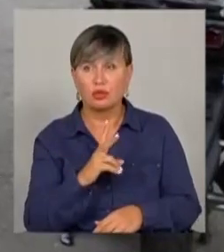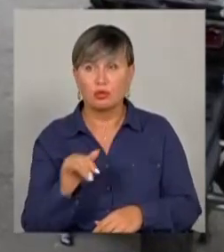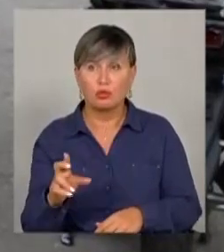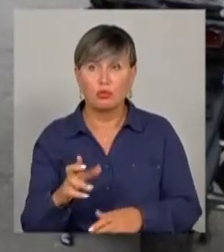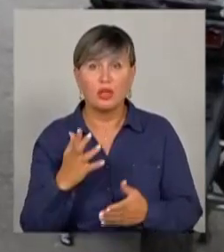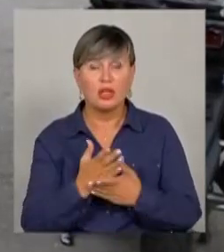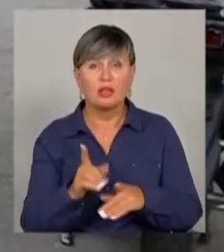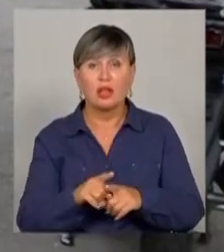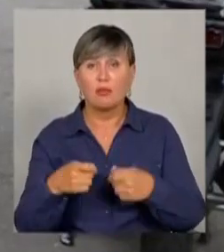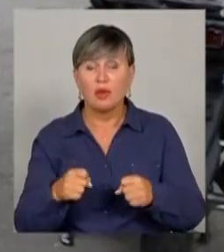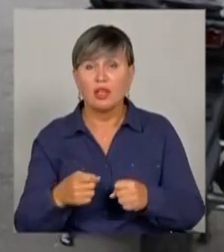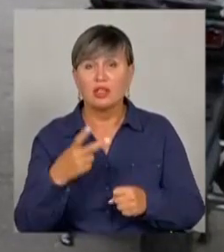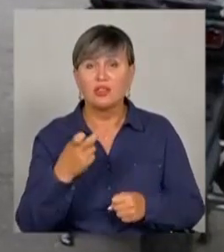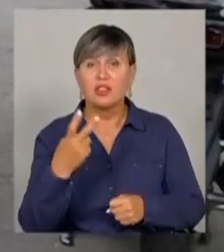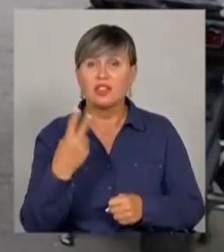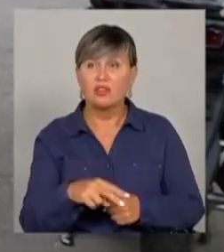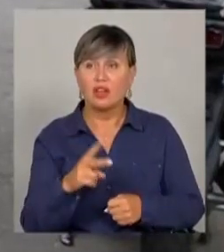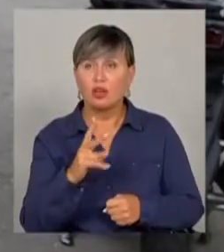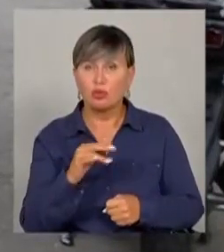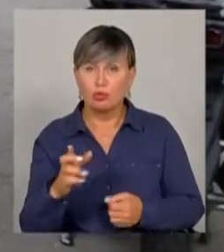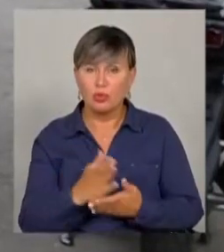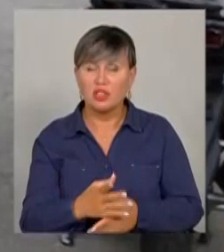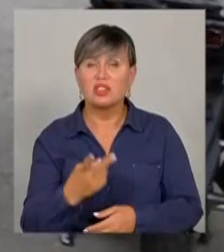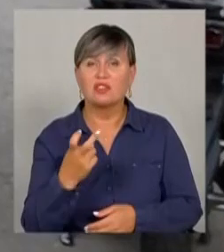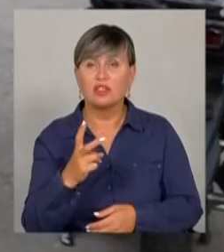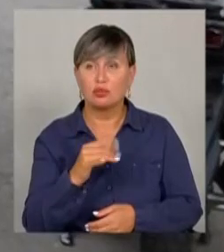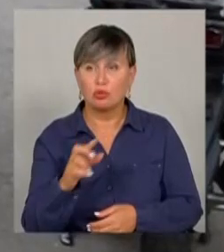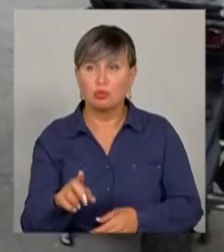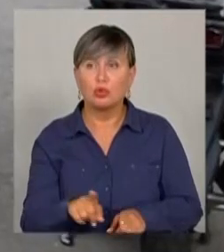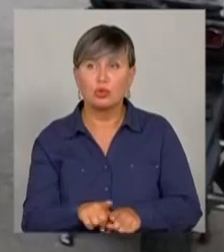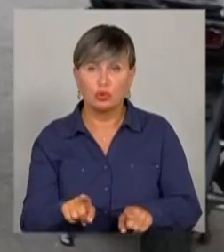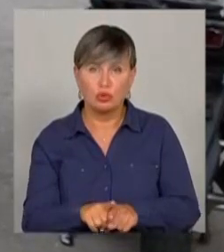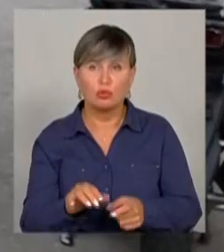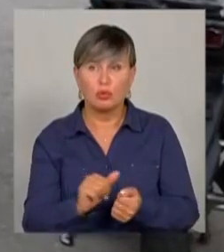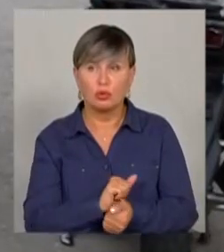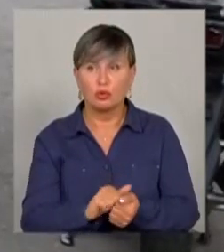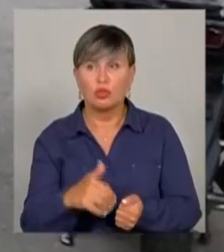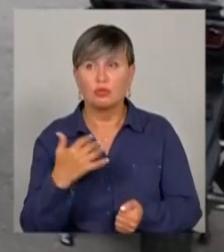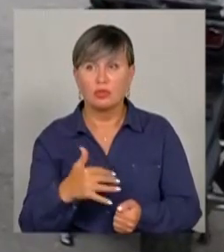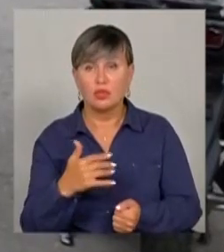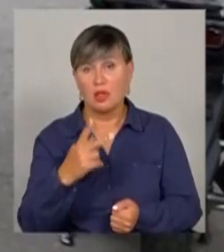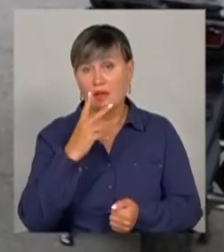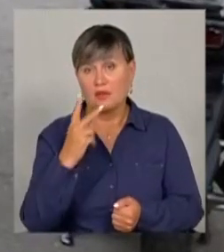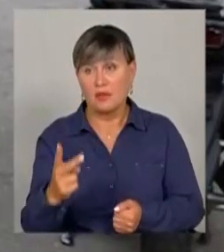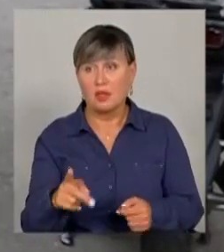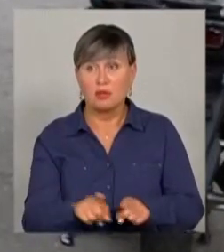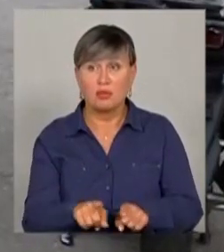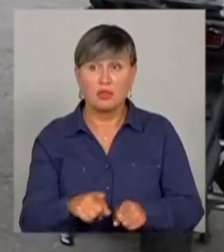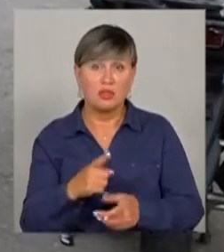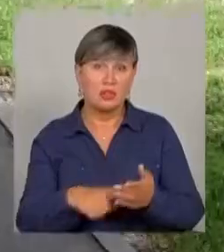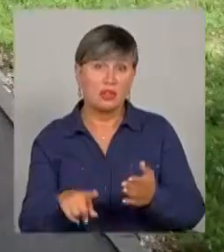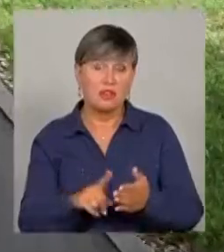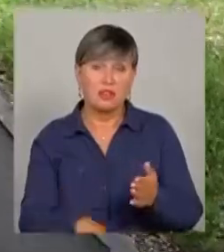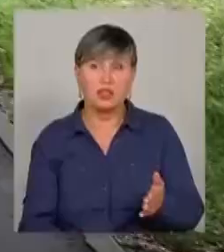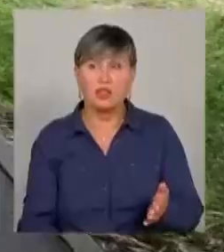Есть такие мопеды еще 220 кубов. 200 кубов идут. Они тоже по документам 50 кубов. Но на вид посмотрите, не поверите, что он 50